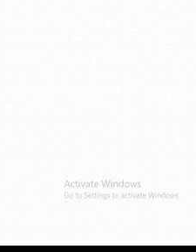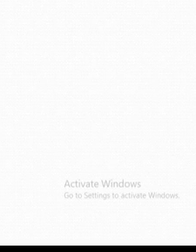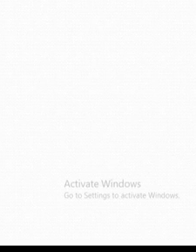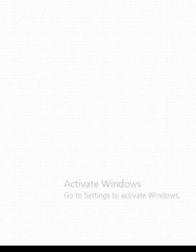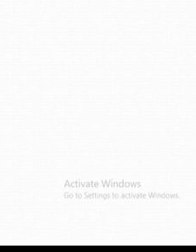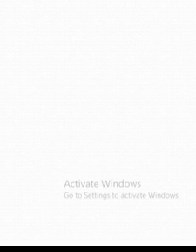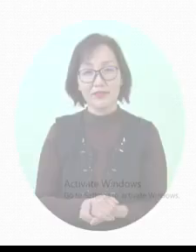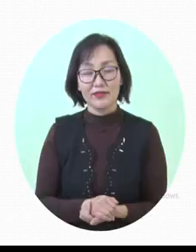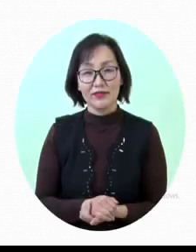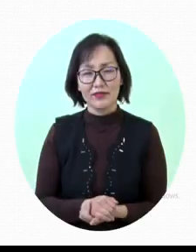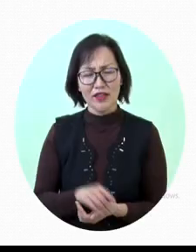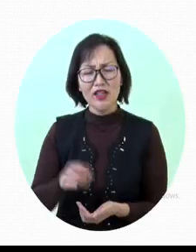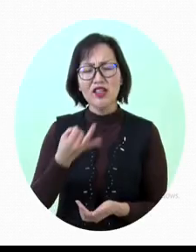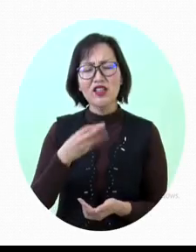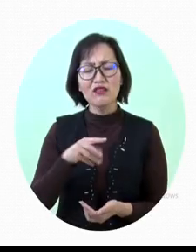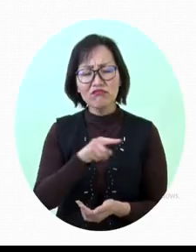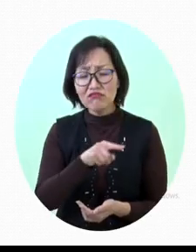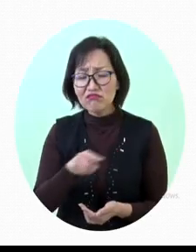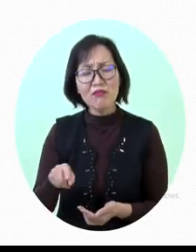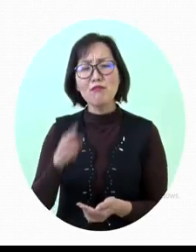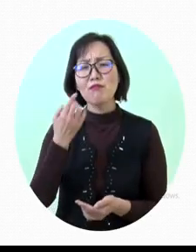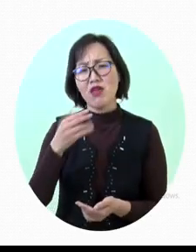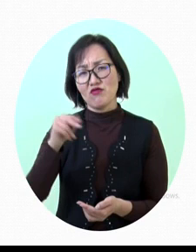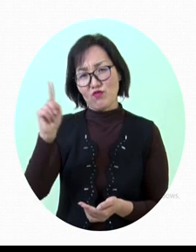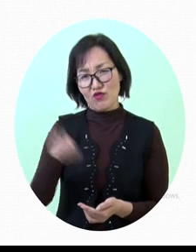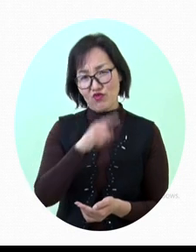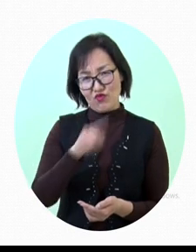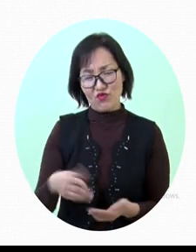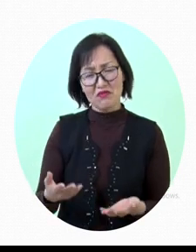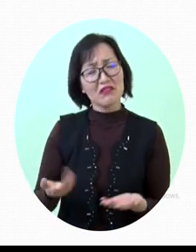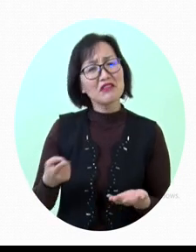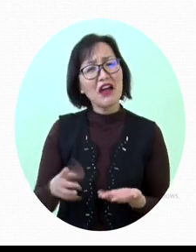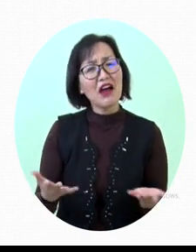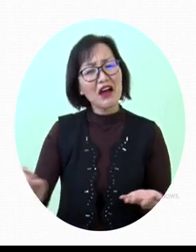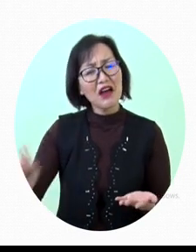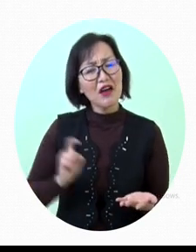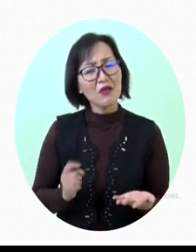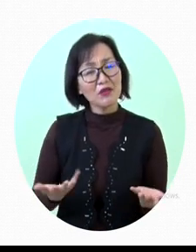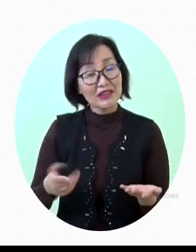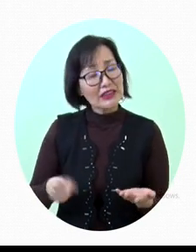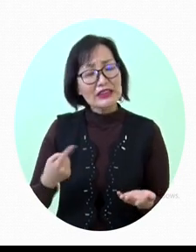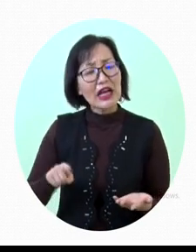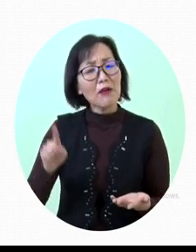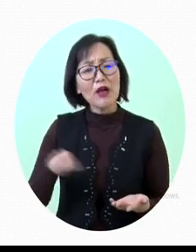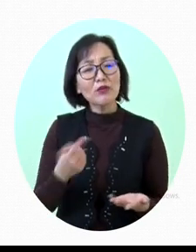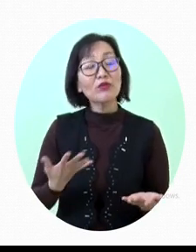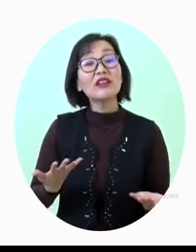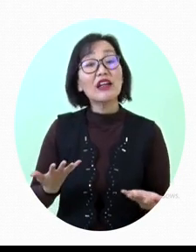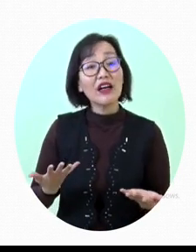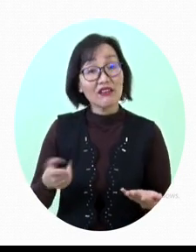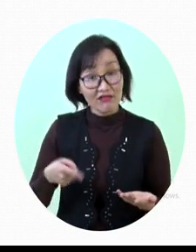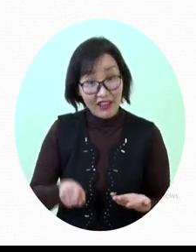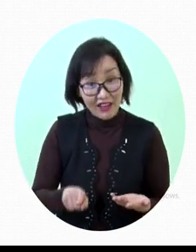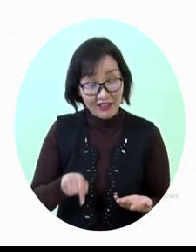За, ийм зүйлүүд байж болохгүй байх гэж ихэнх хүүхдүүд хариулсан байна. За, яагаад байж болохгүй гэж бодсон бэ